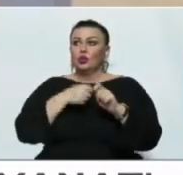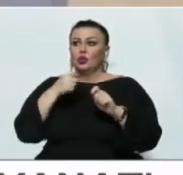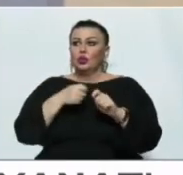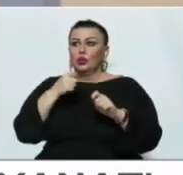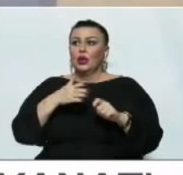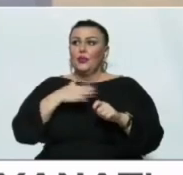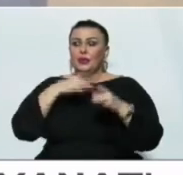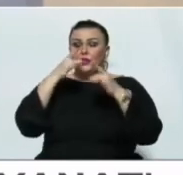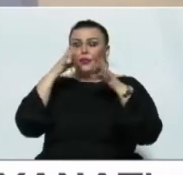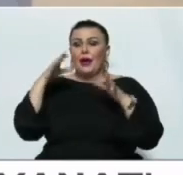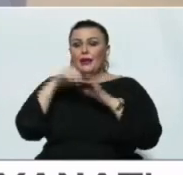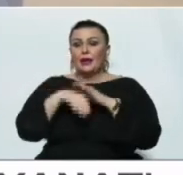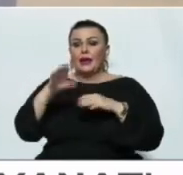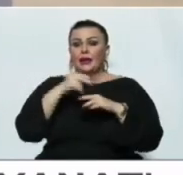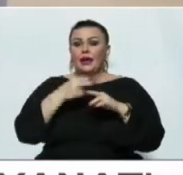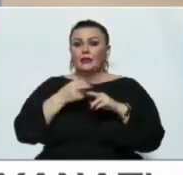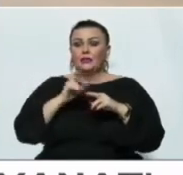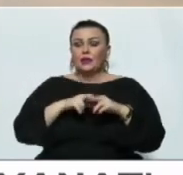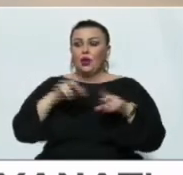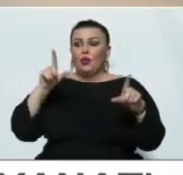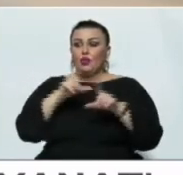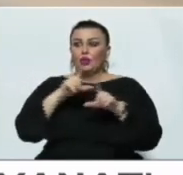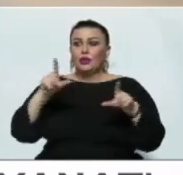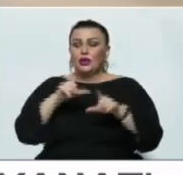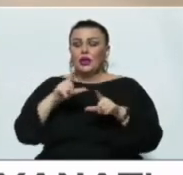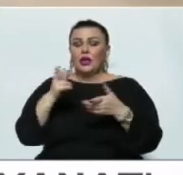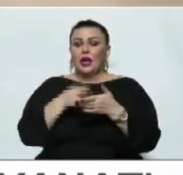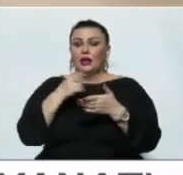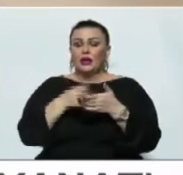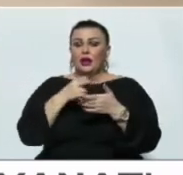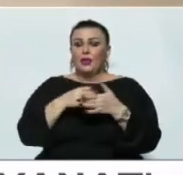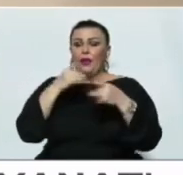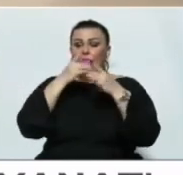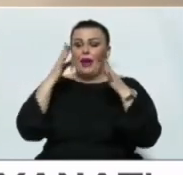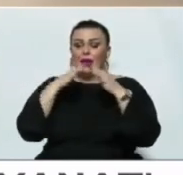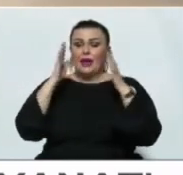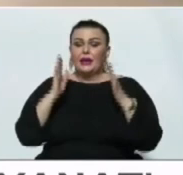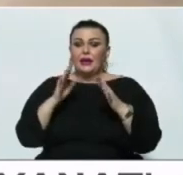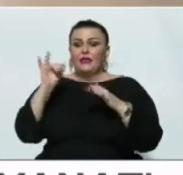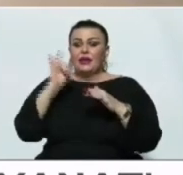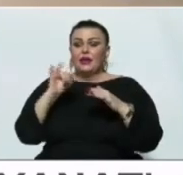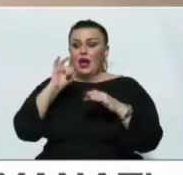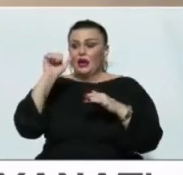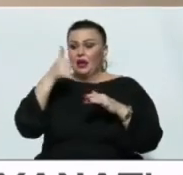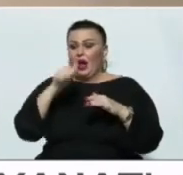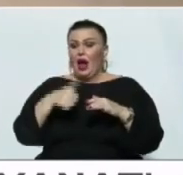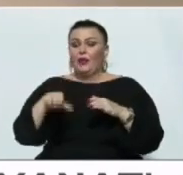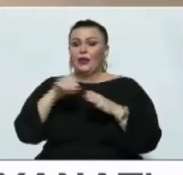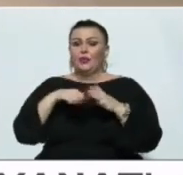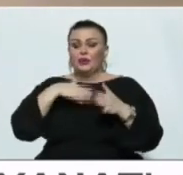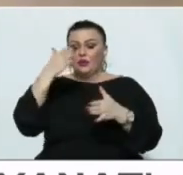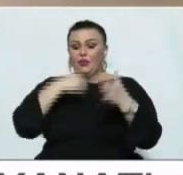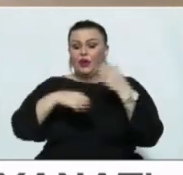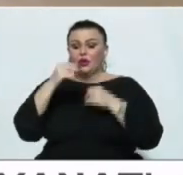bizim mədəniyyətimizin elementləri olan muzeylər, kitabxanalar, mədəniyyət evləri, tarixi abidələrimiz, bizim